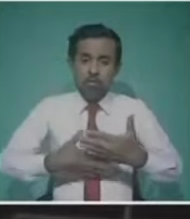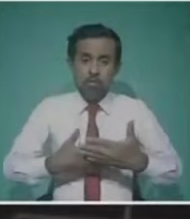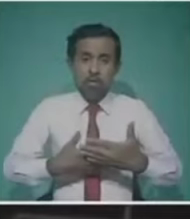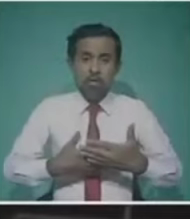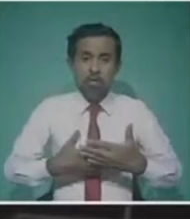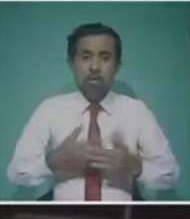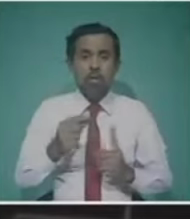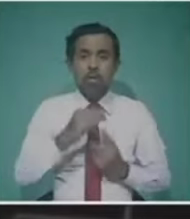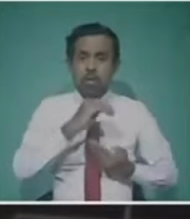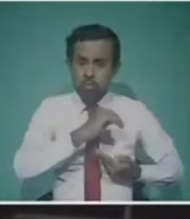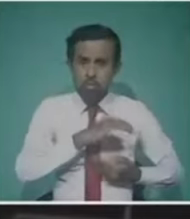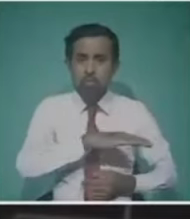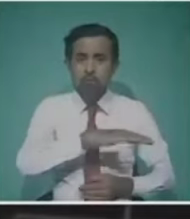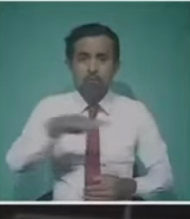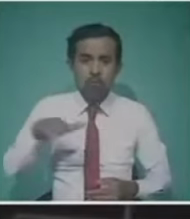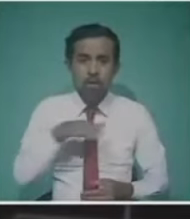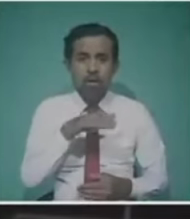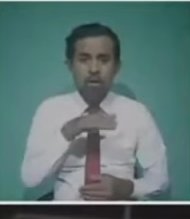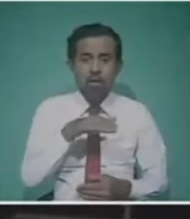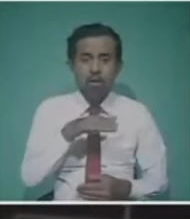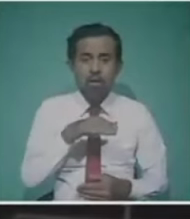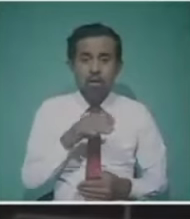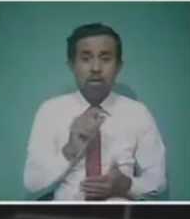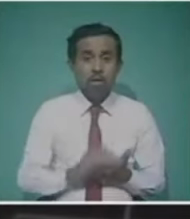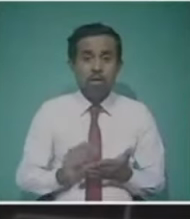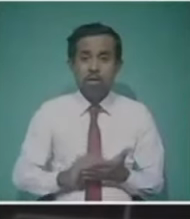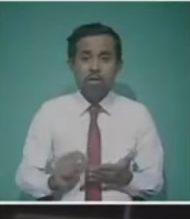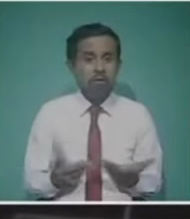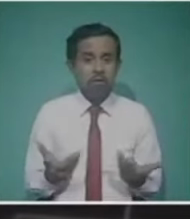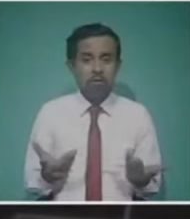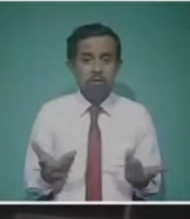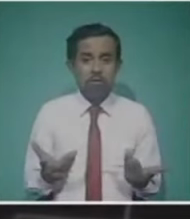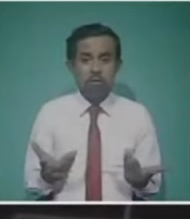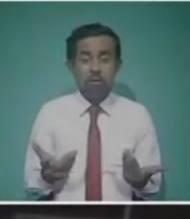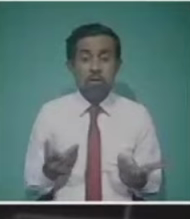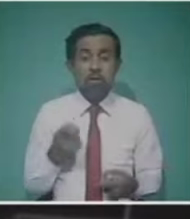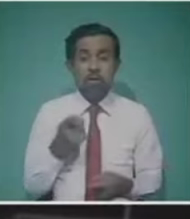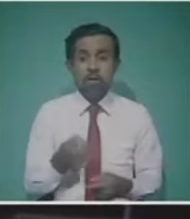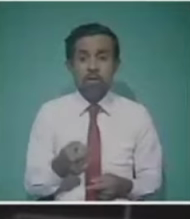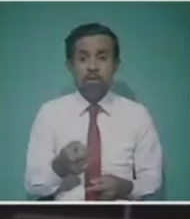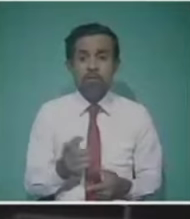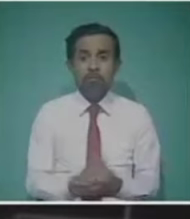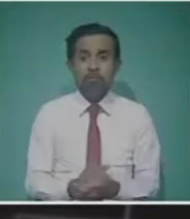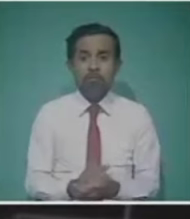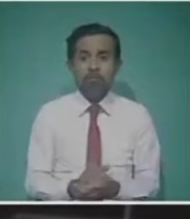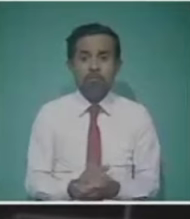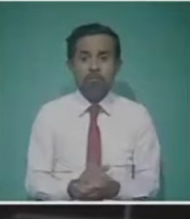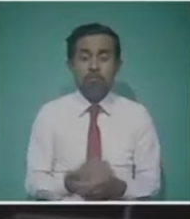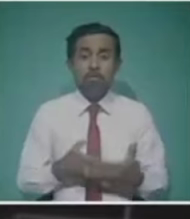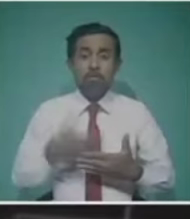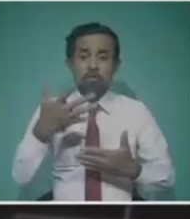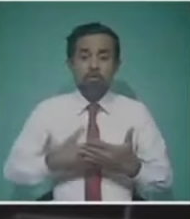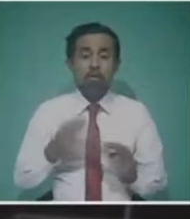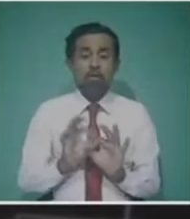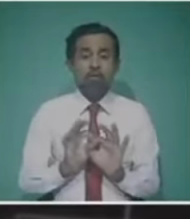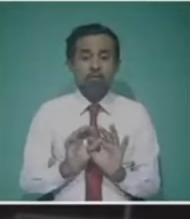என்பதற்கு எழுதுவதற்காக, அந்த அறிக்கையை அனுப்புவதற்காக பல கோடிக்கணக்கான ரூபாய்களை கொள்ளையடித்திருக்கிறார்கள்.